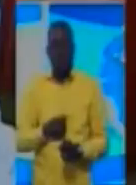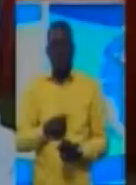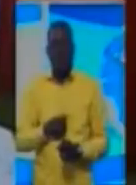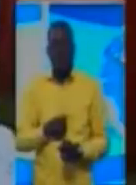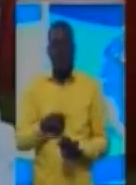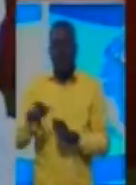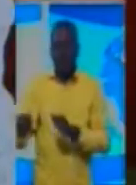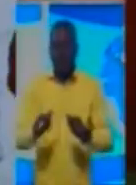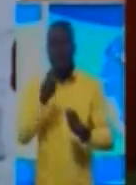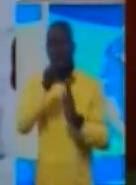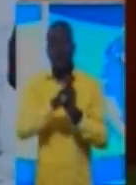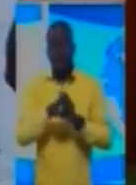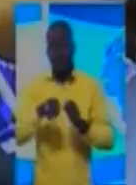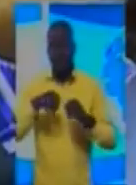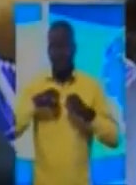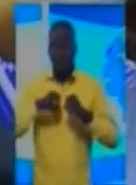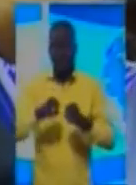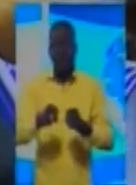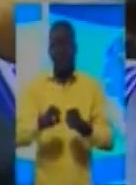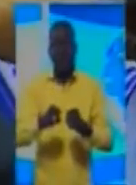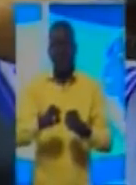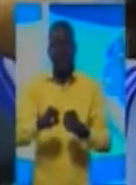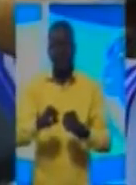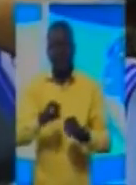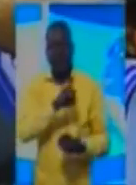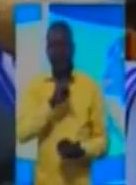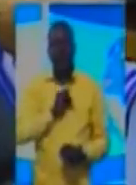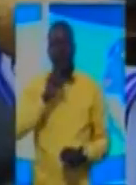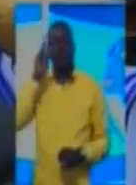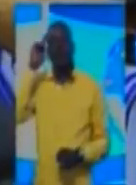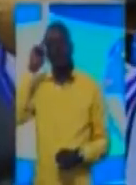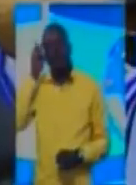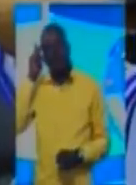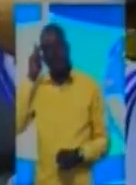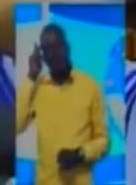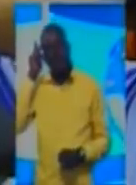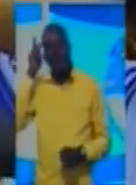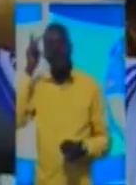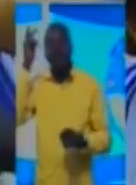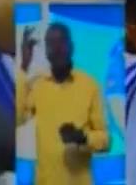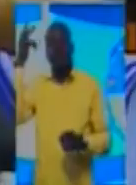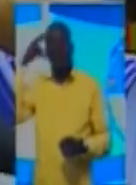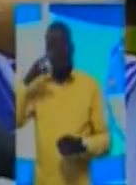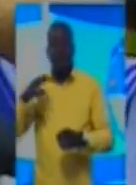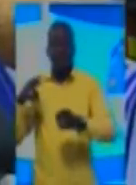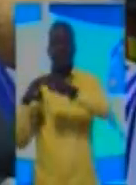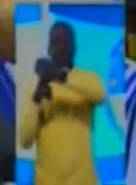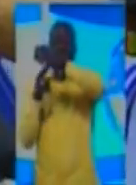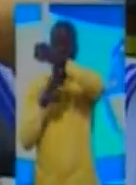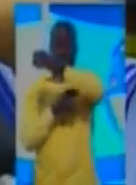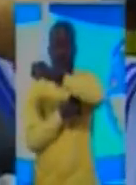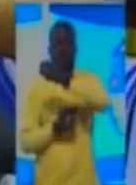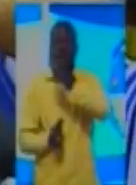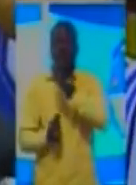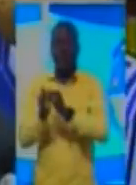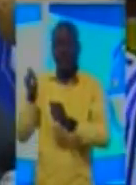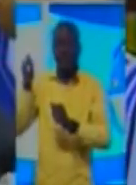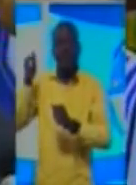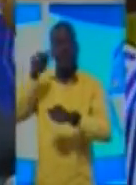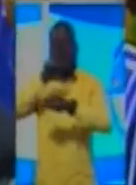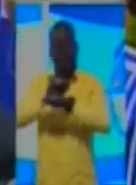des engagements forts. Je pense que les chefs constituent un pont de passage de la tradition à la